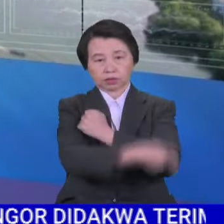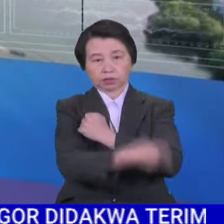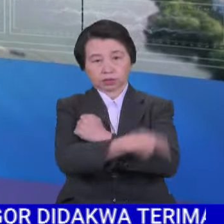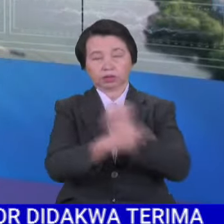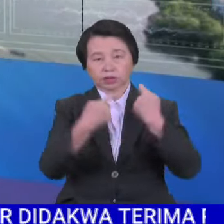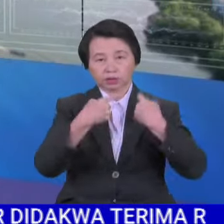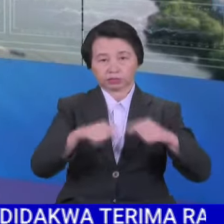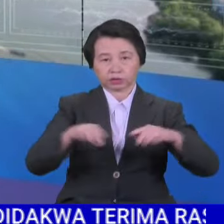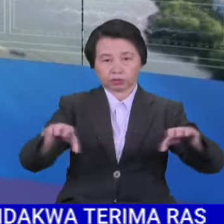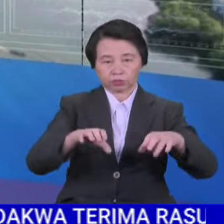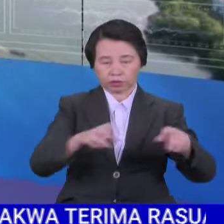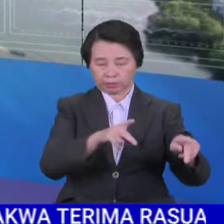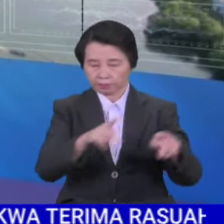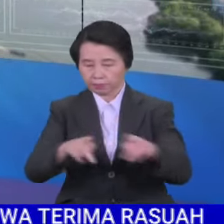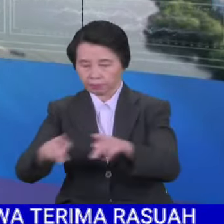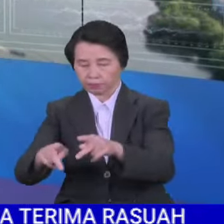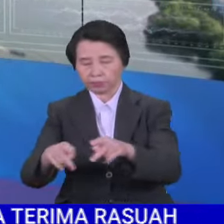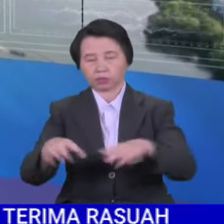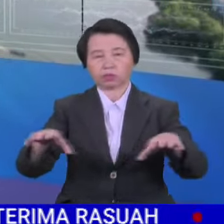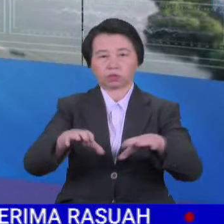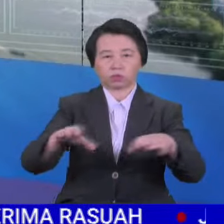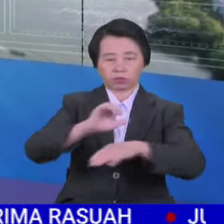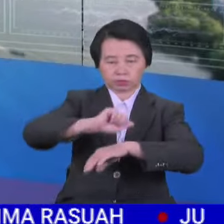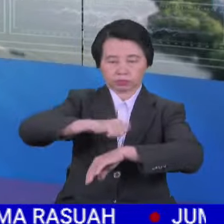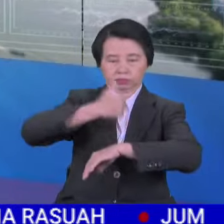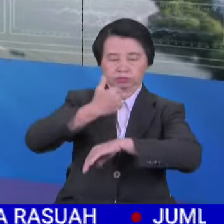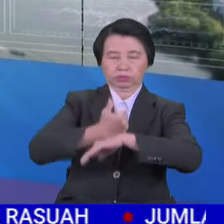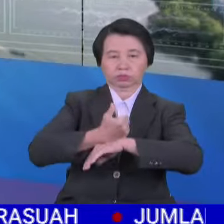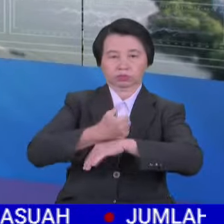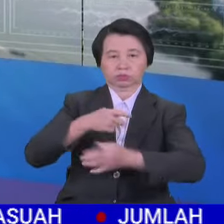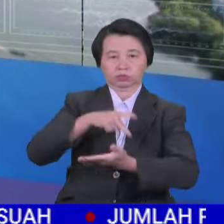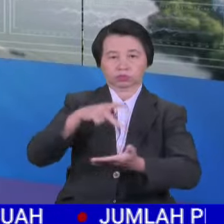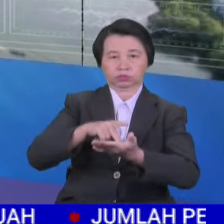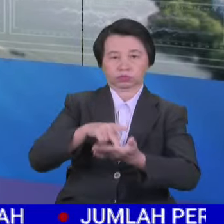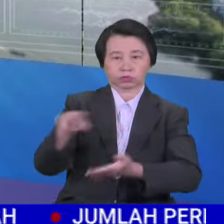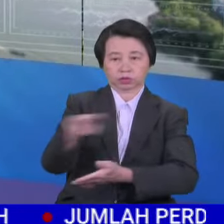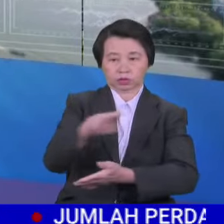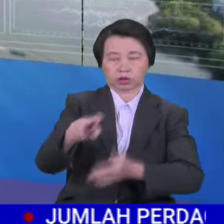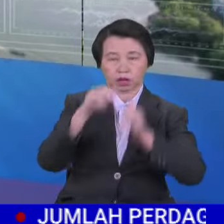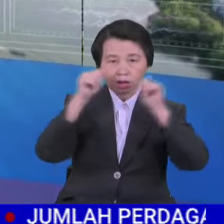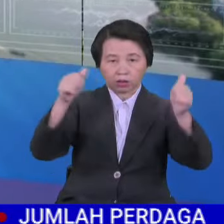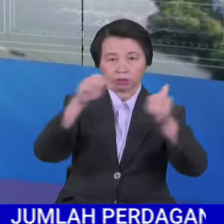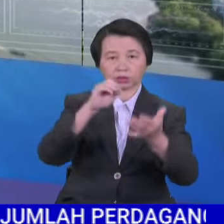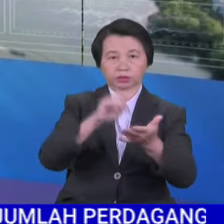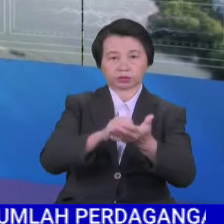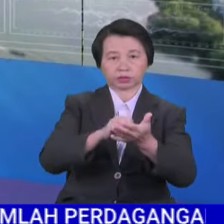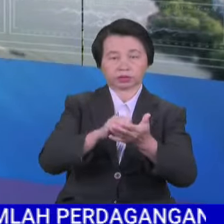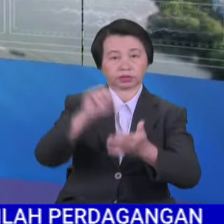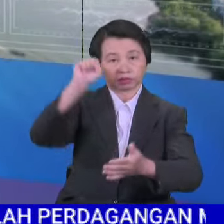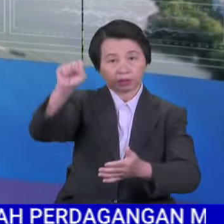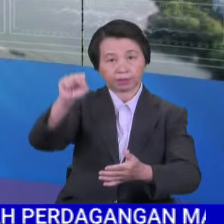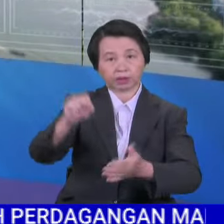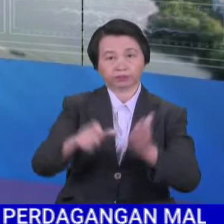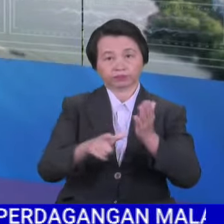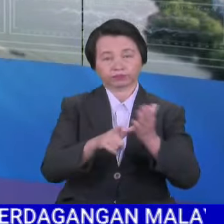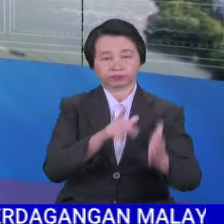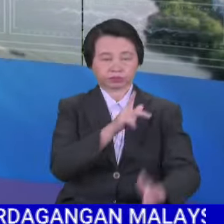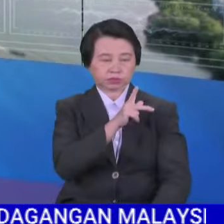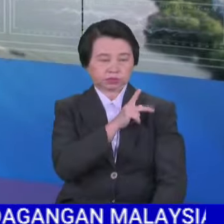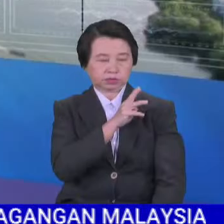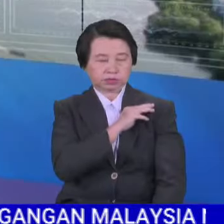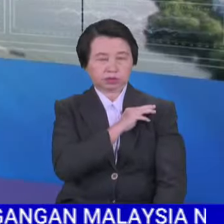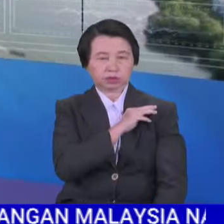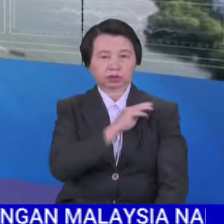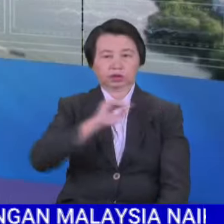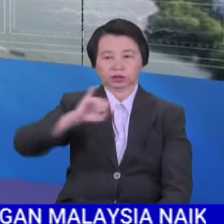sedang murah Kepulauan untuk merealisasikan penumbuhan pusat agency pengangkutan awam di negeri ini timbalan ketua menteri yang juga